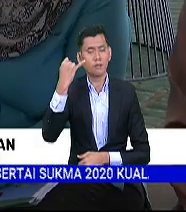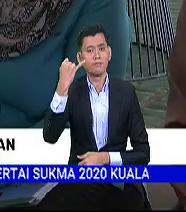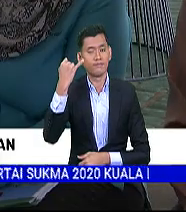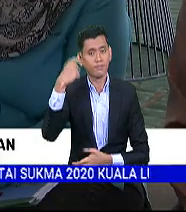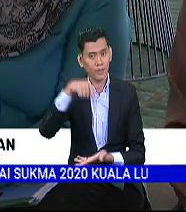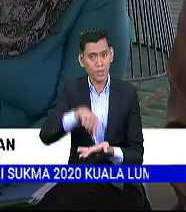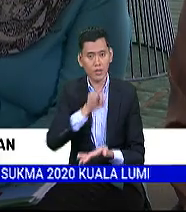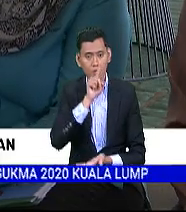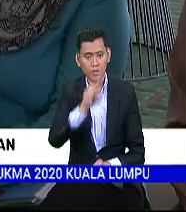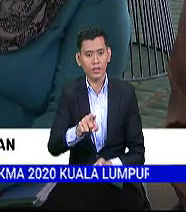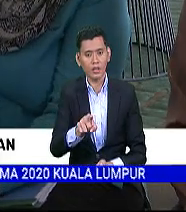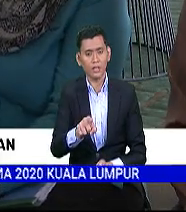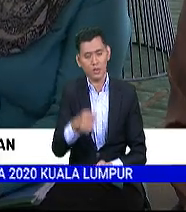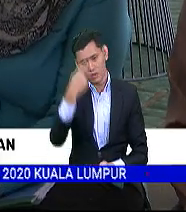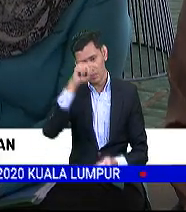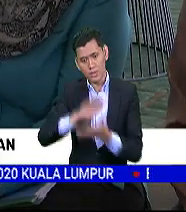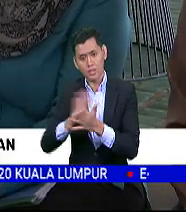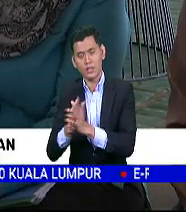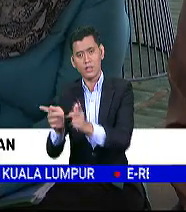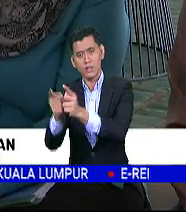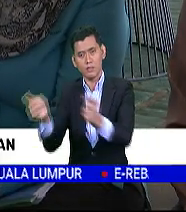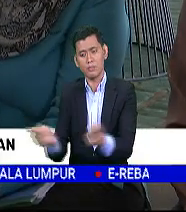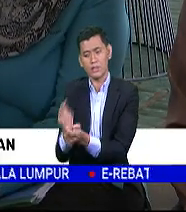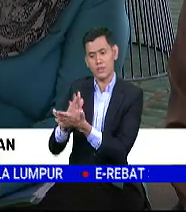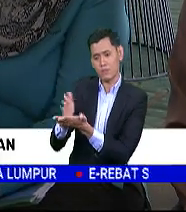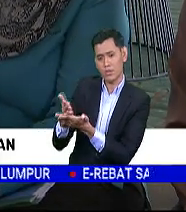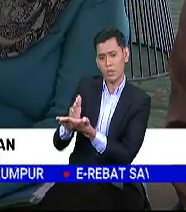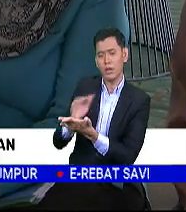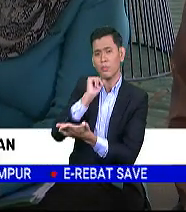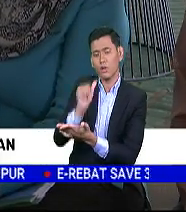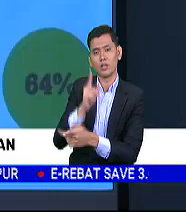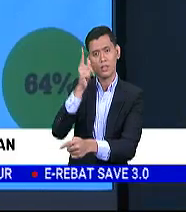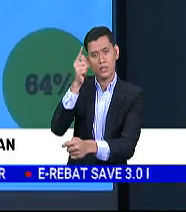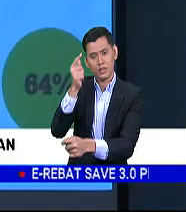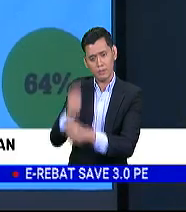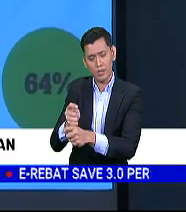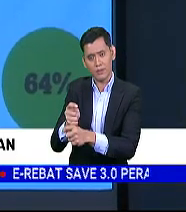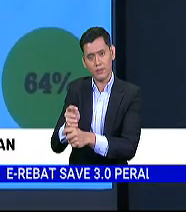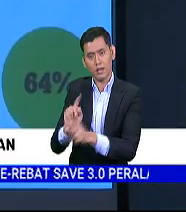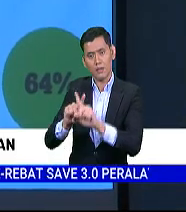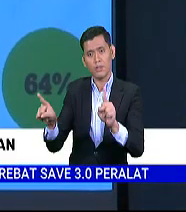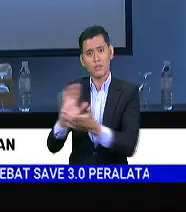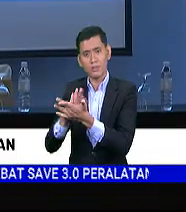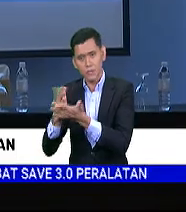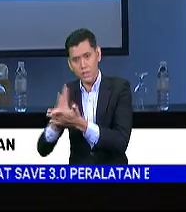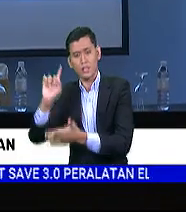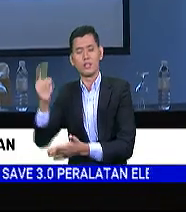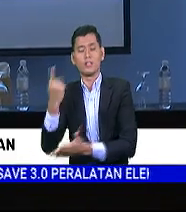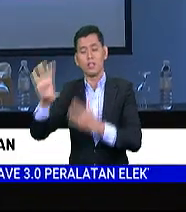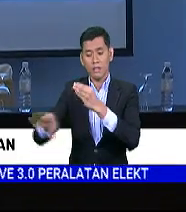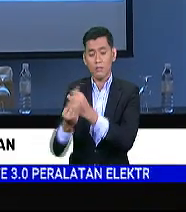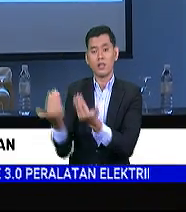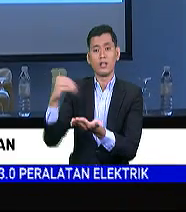to, it is a transit center, bukan tempat yang permanent sifatnya. Datuk Seri Fatimah menambah